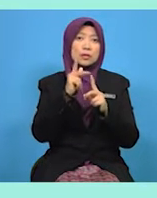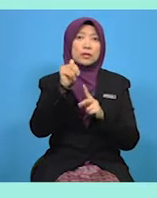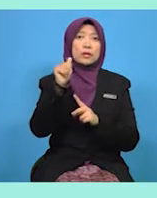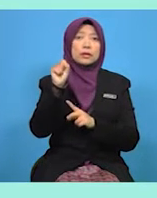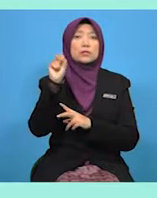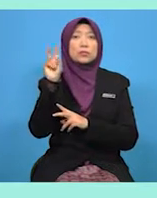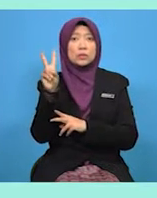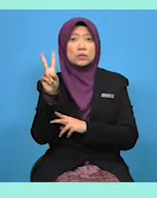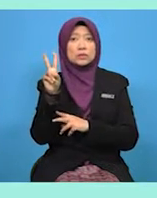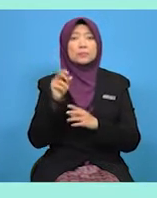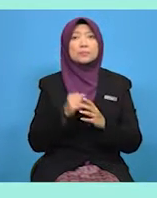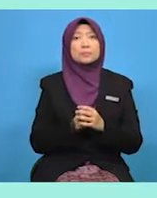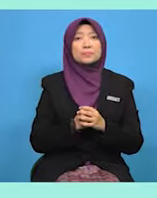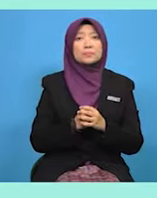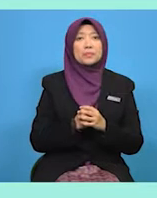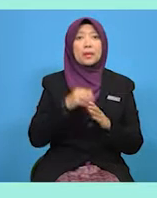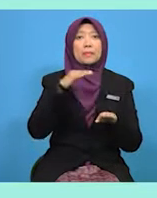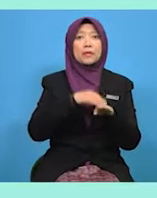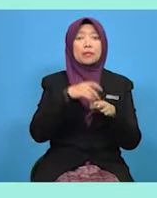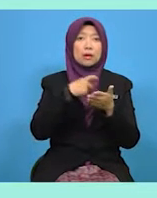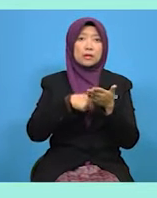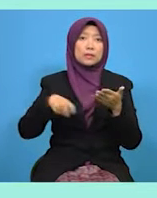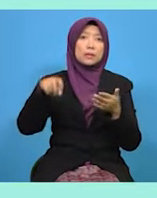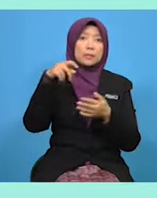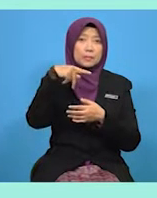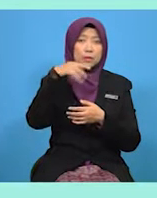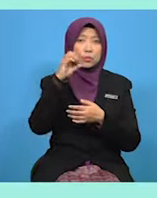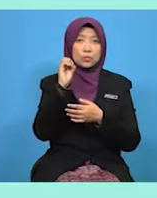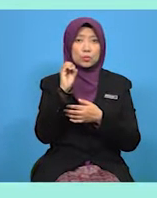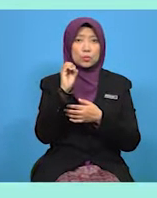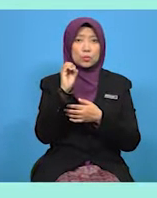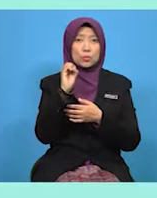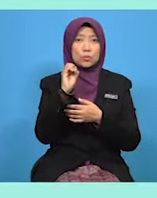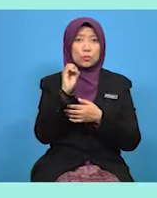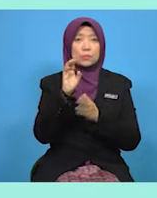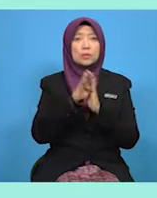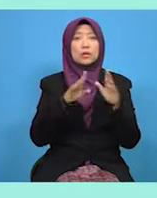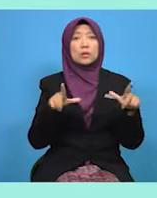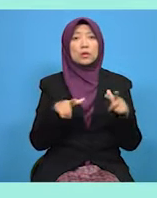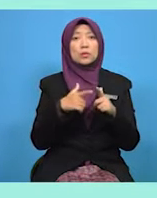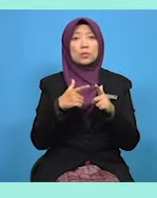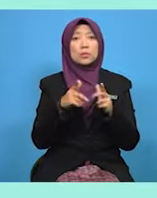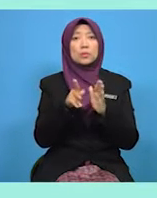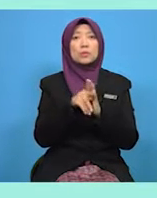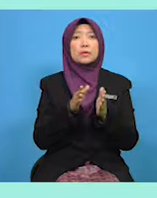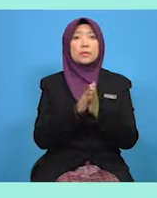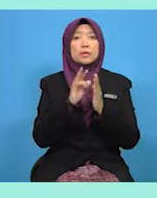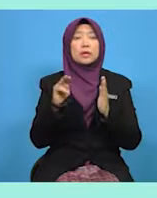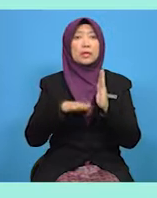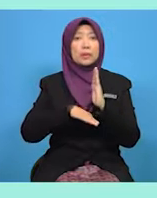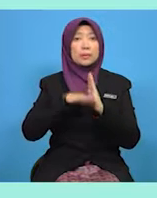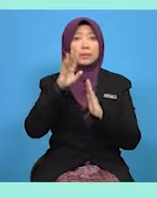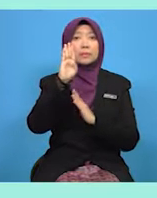AS2. Pada harga P0, berlaku lebihan permintaan agregat sebanyak